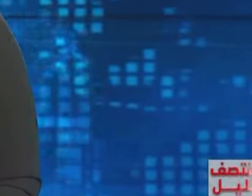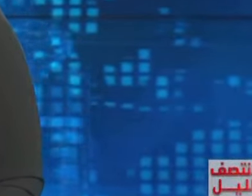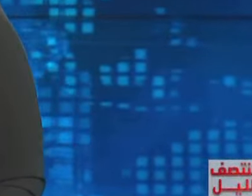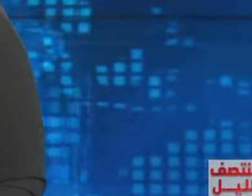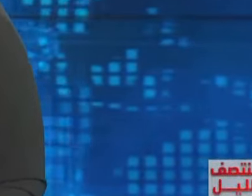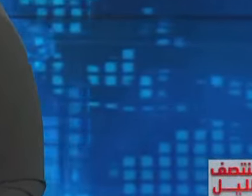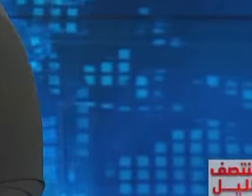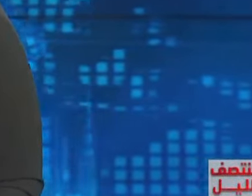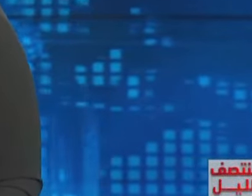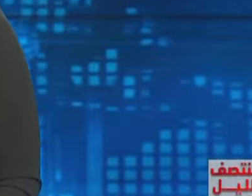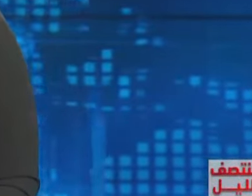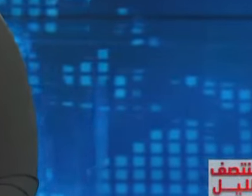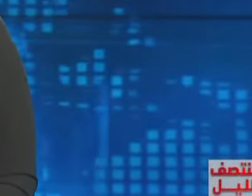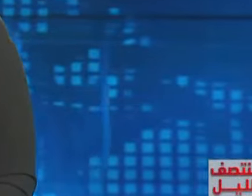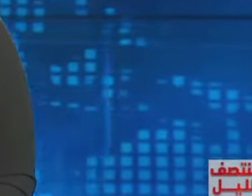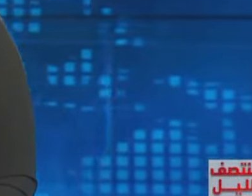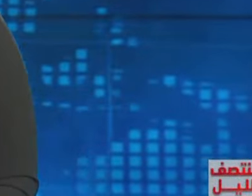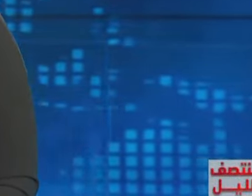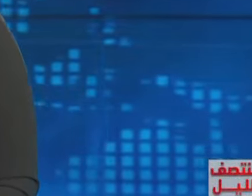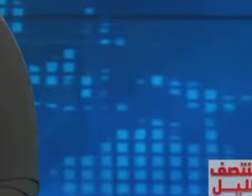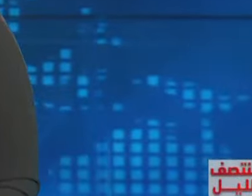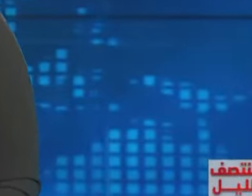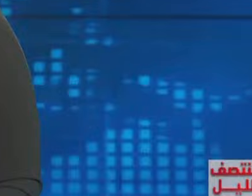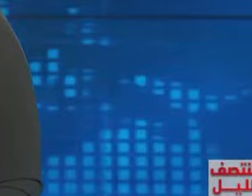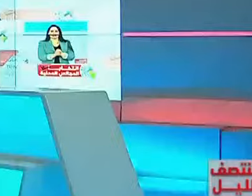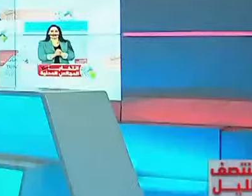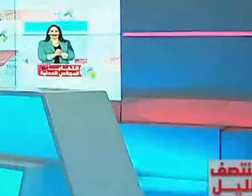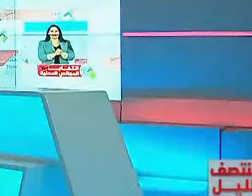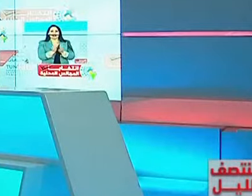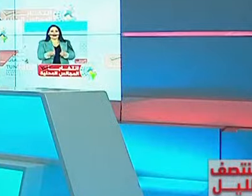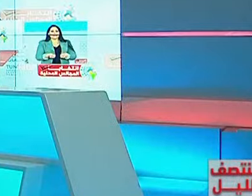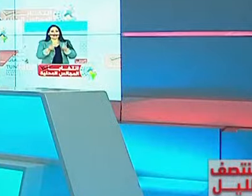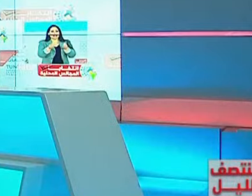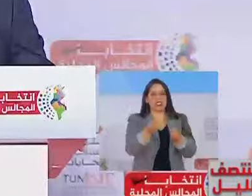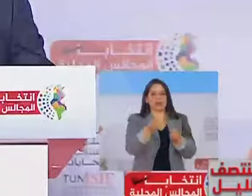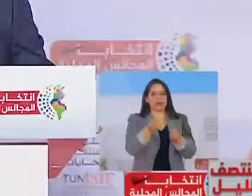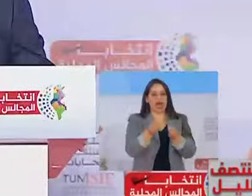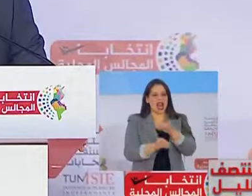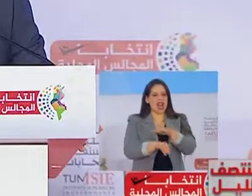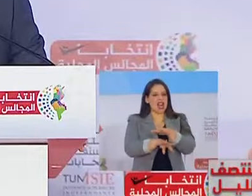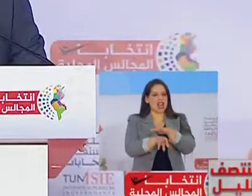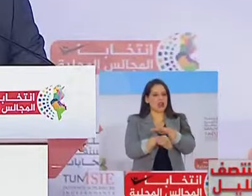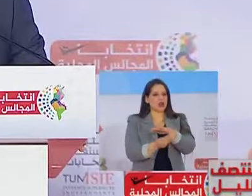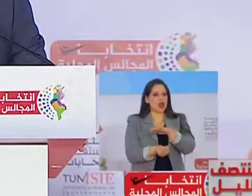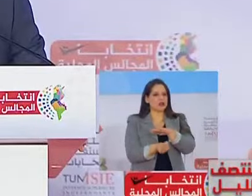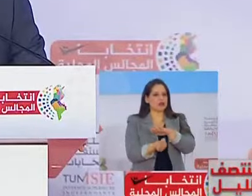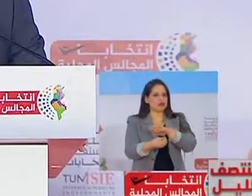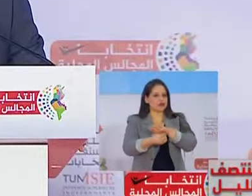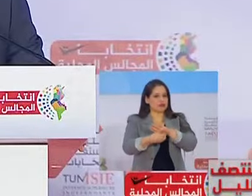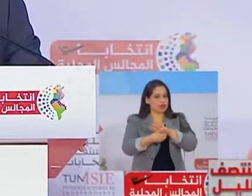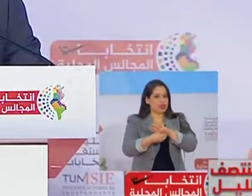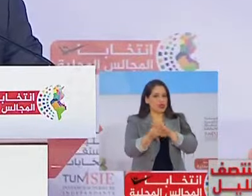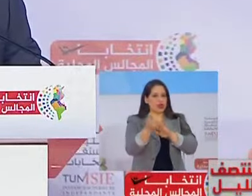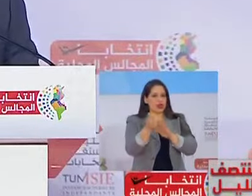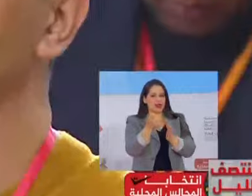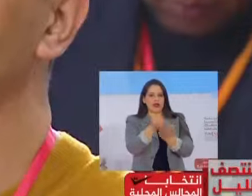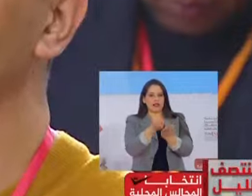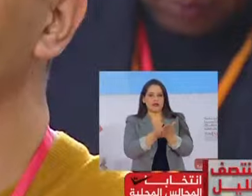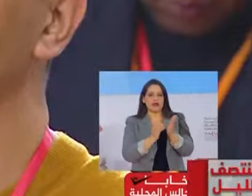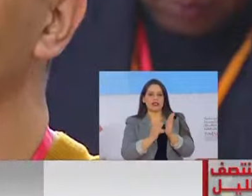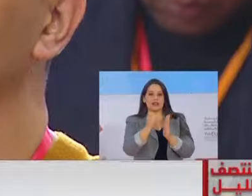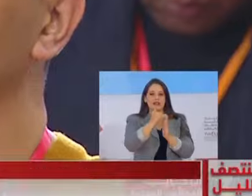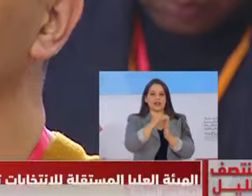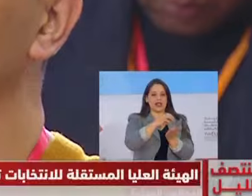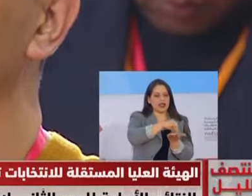رصد تقرير فدوى شطورو اهم معطياتها خلال ندوه صحفيه خاصه بالنتائج الاوليه